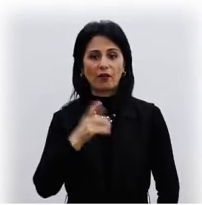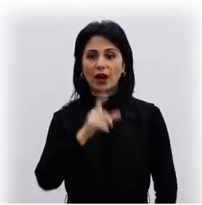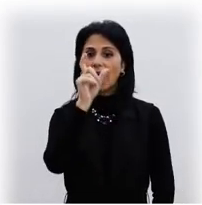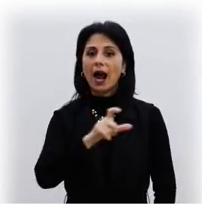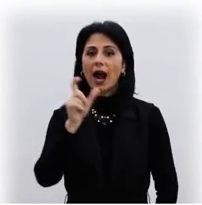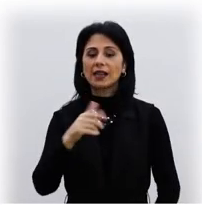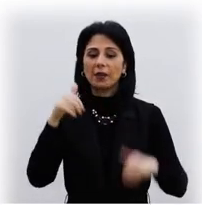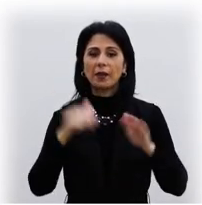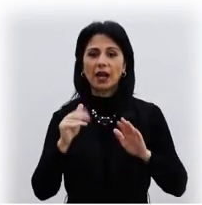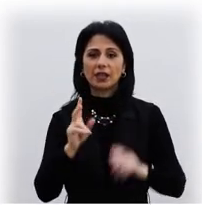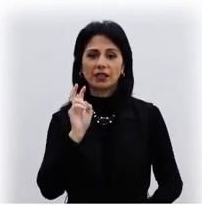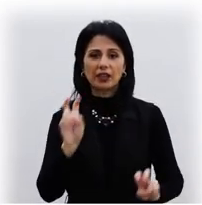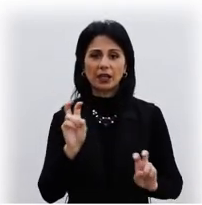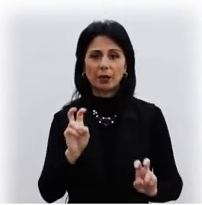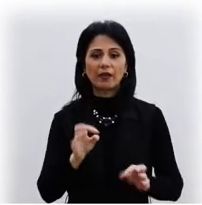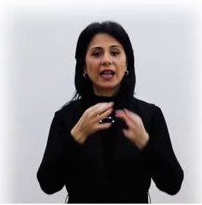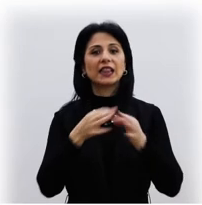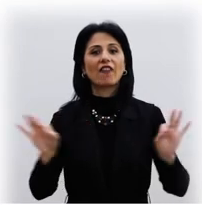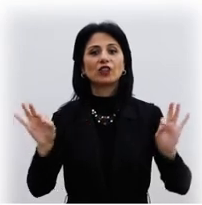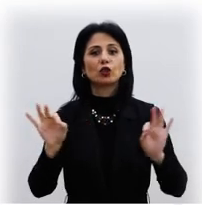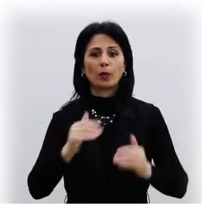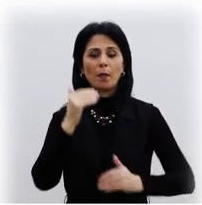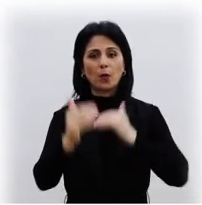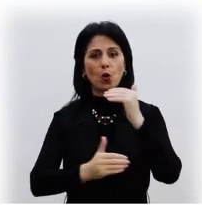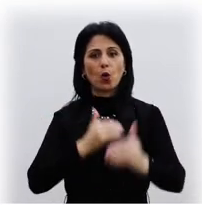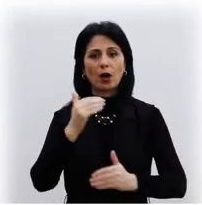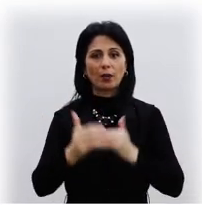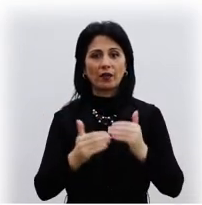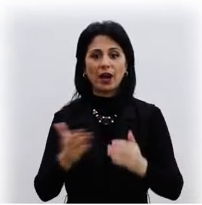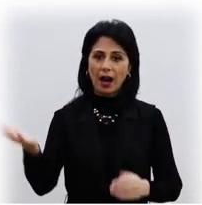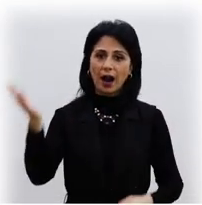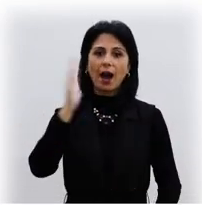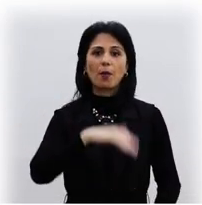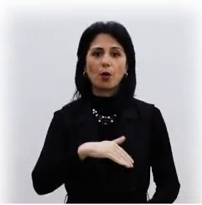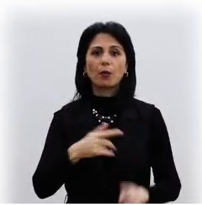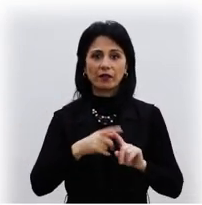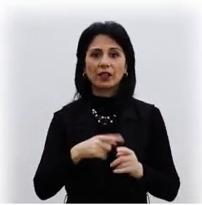პოლიტიკა, ადამიანური გადაწყვეტილებები, თავისუფლება და პროგრესი.